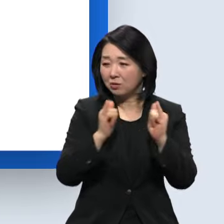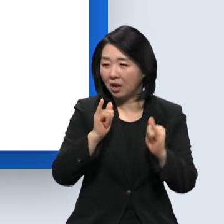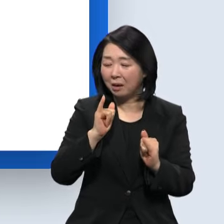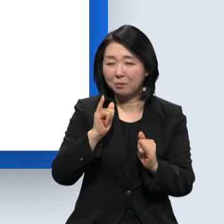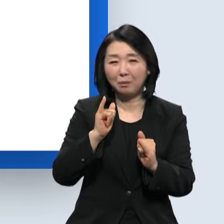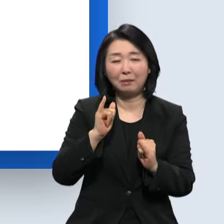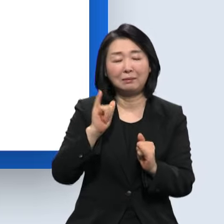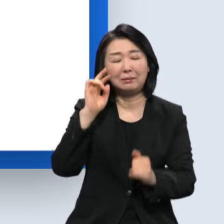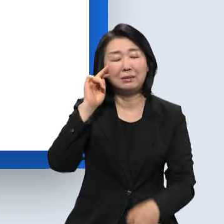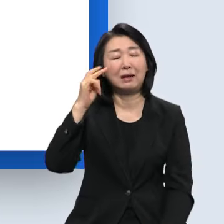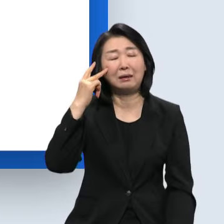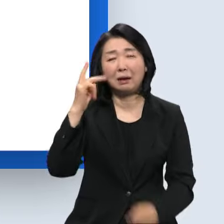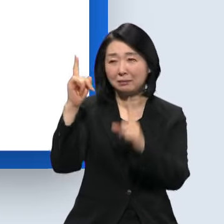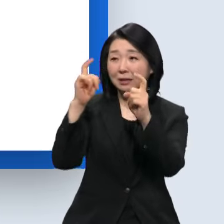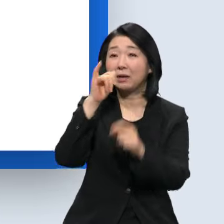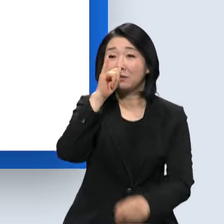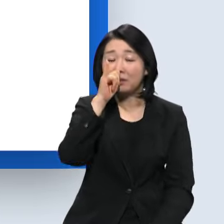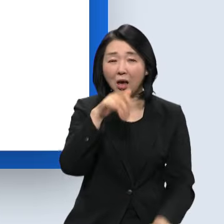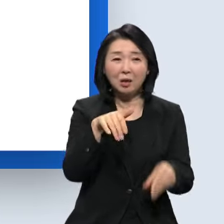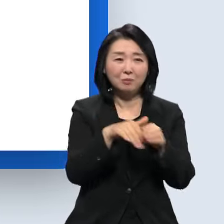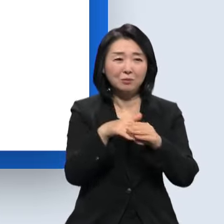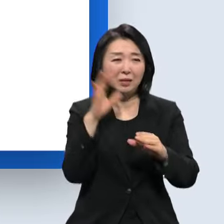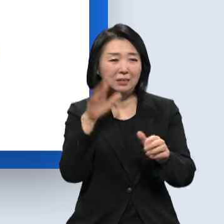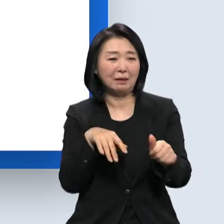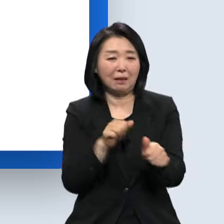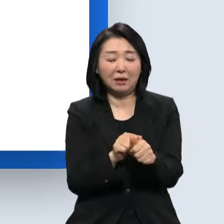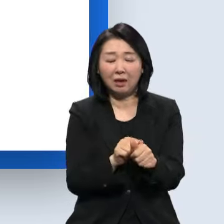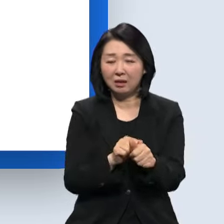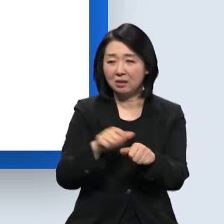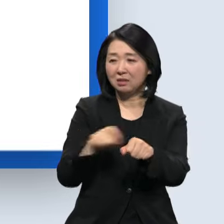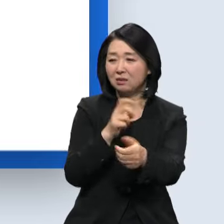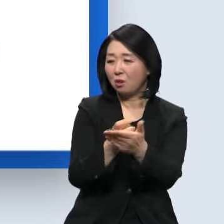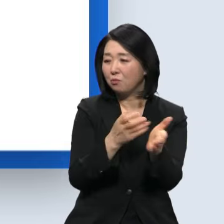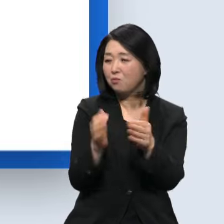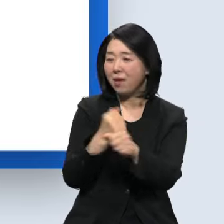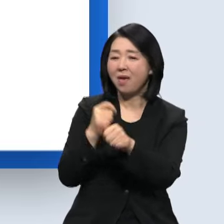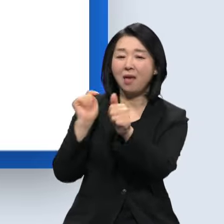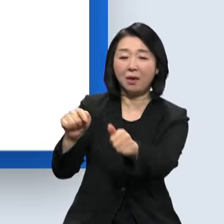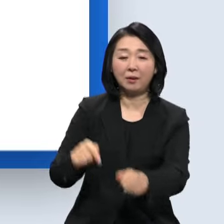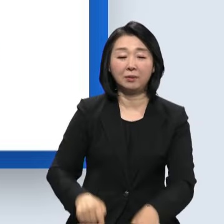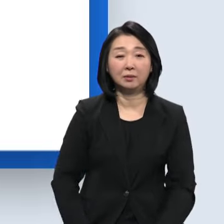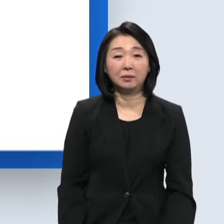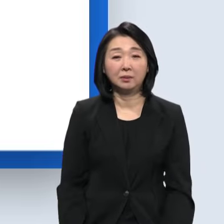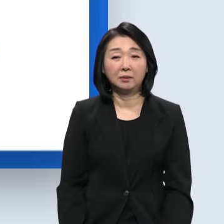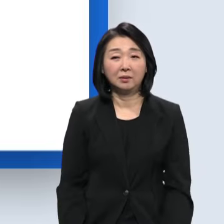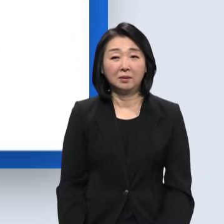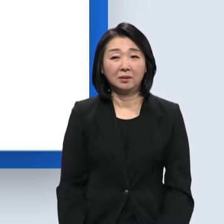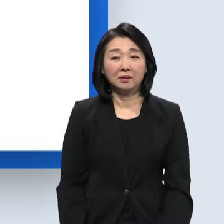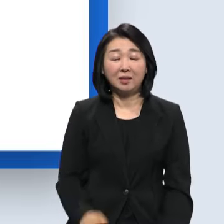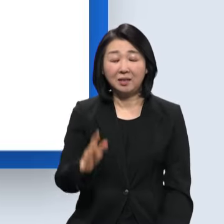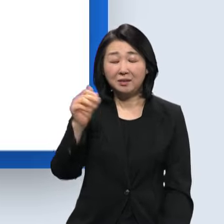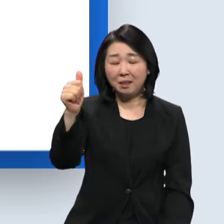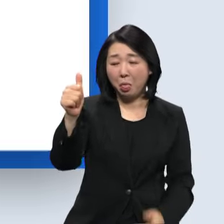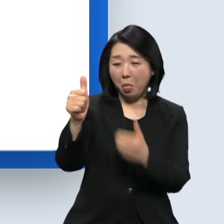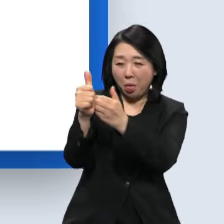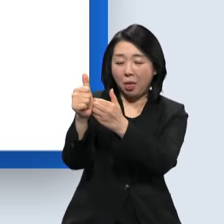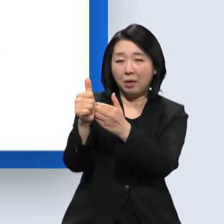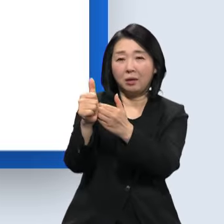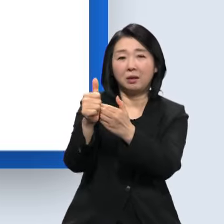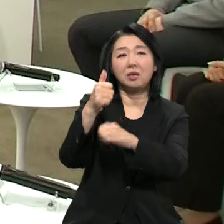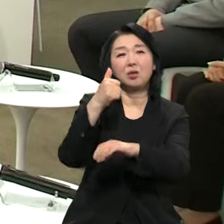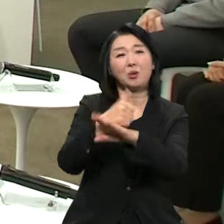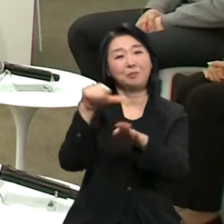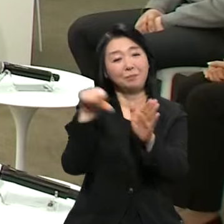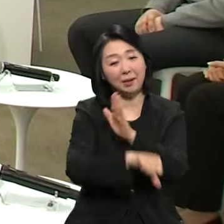문재인 사냥 특검 대처할 준비나 하라고를 웠고 자기 주군에게 대들다가 폐쇄자 되었다고